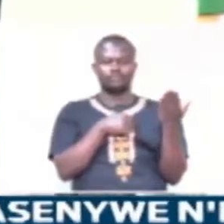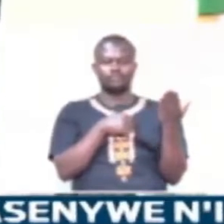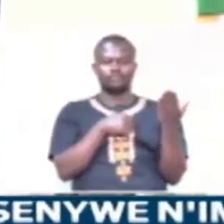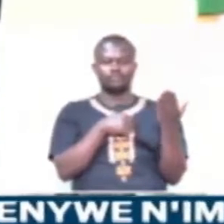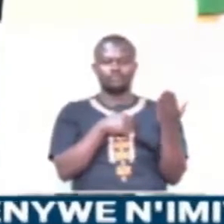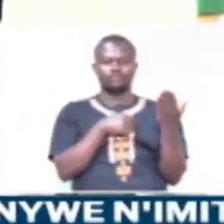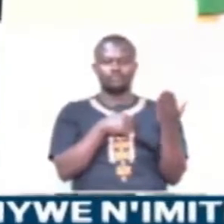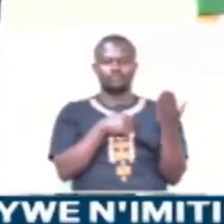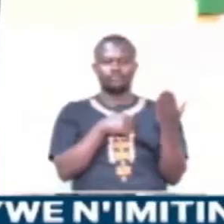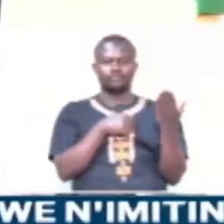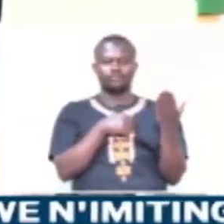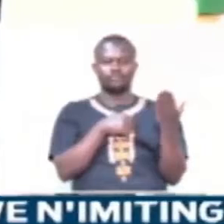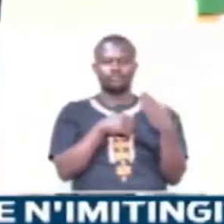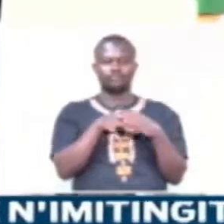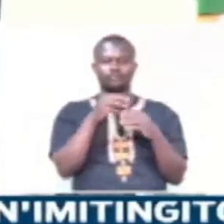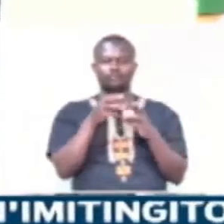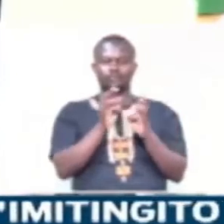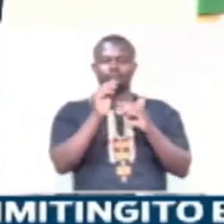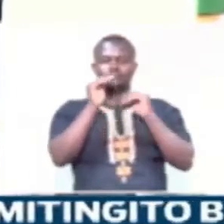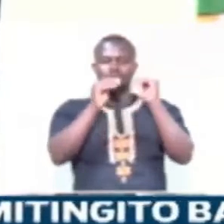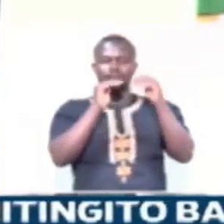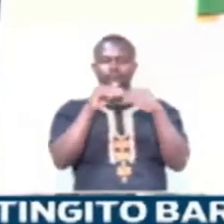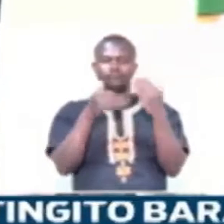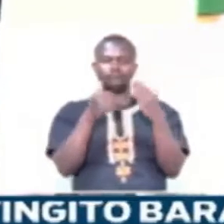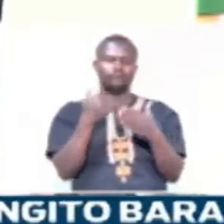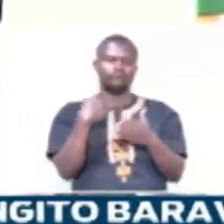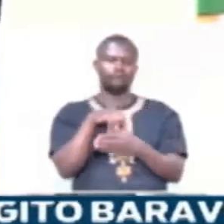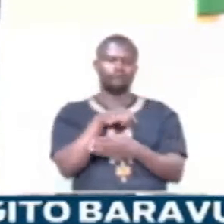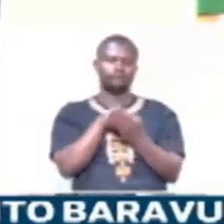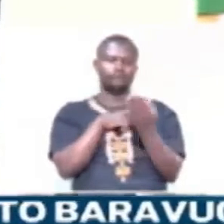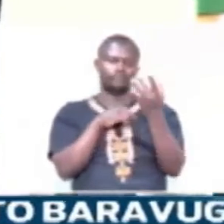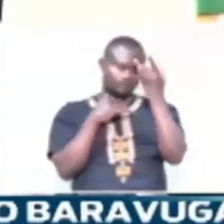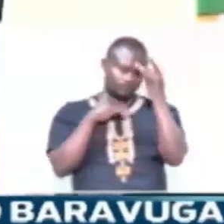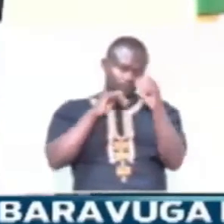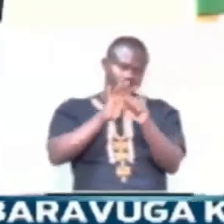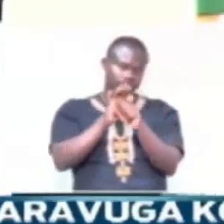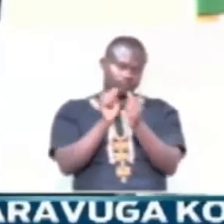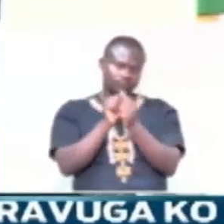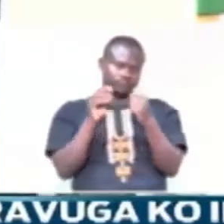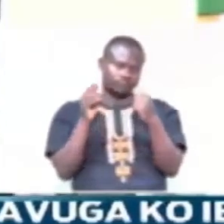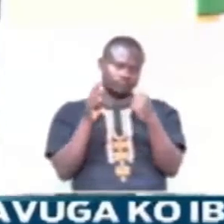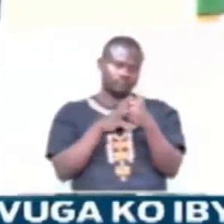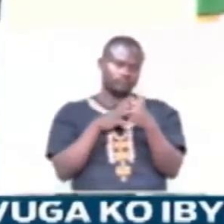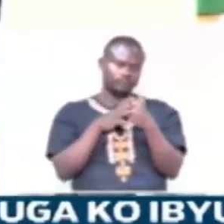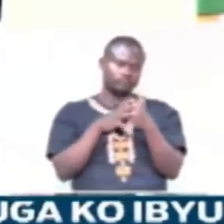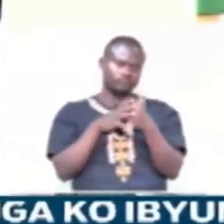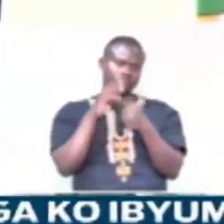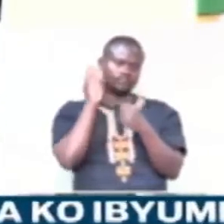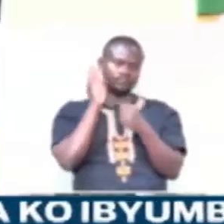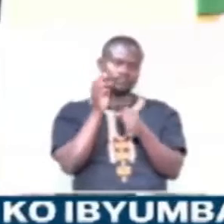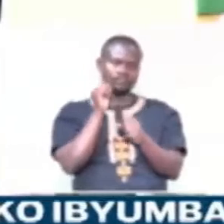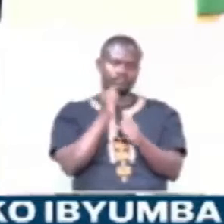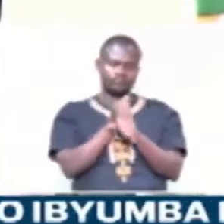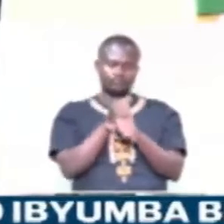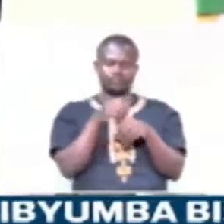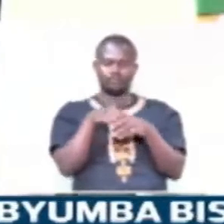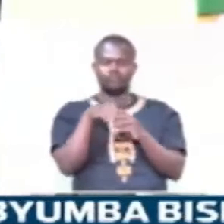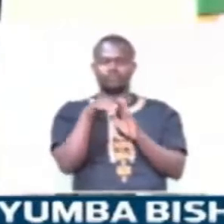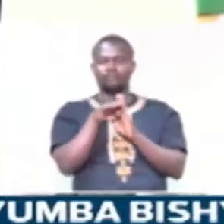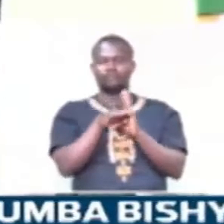buryo bwihariye n'icyorezo cya COVID-19 hazitagwa kandi kuri gahunda yo